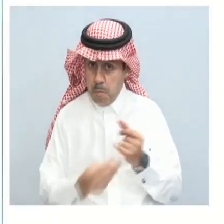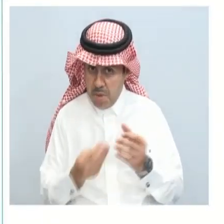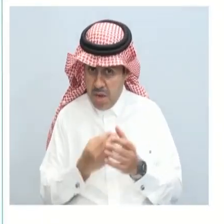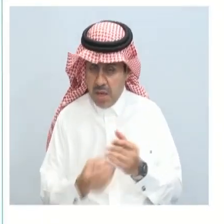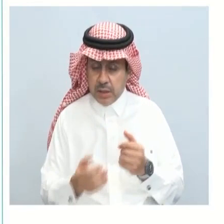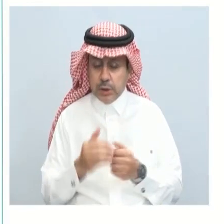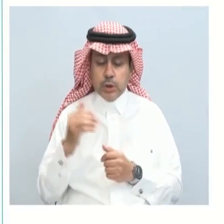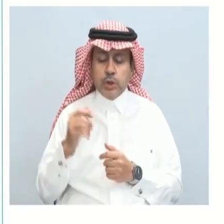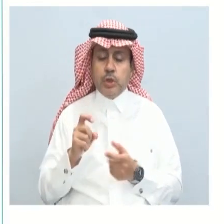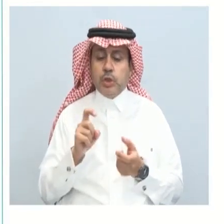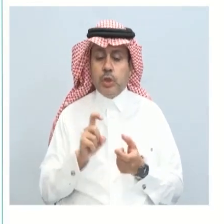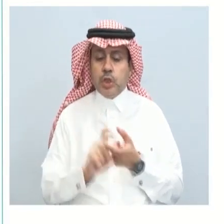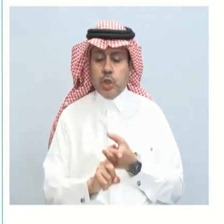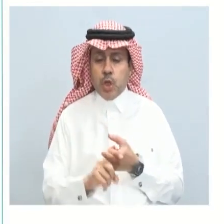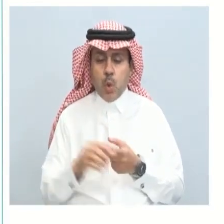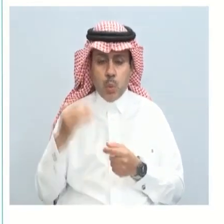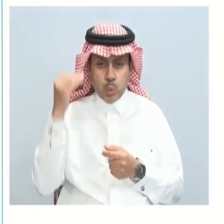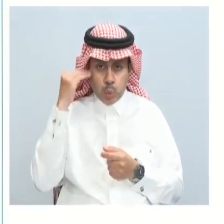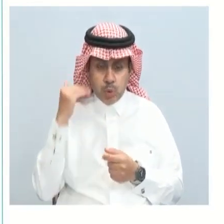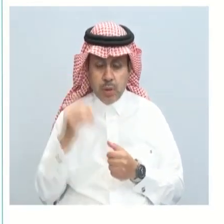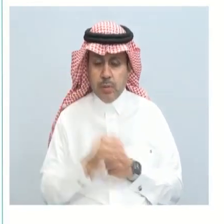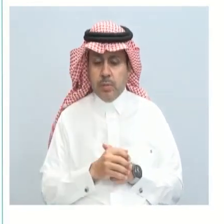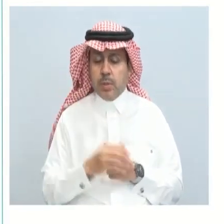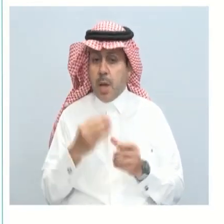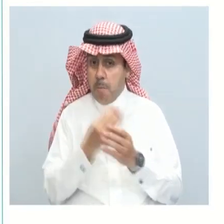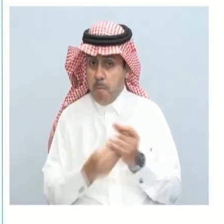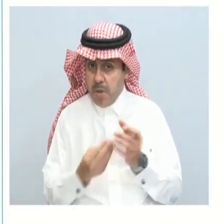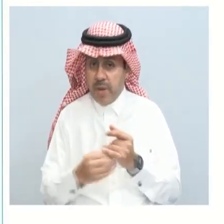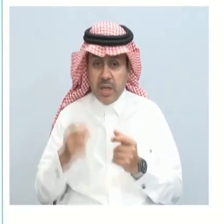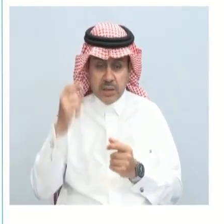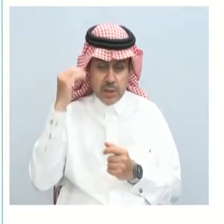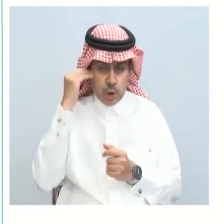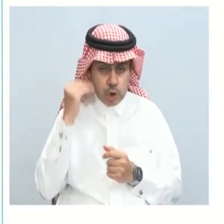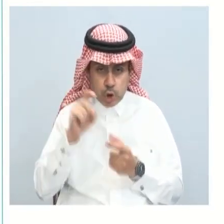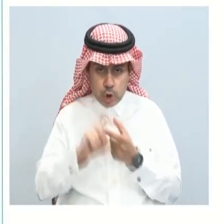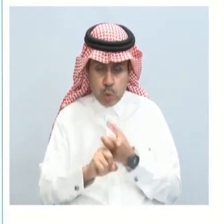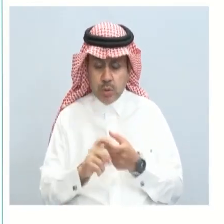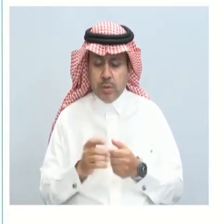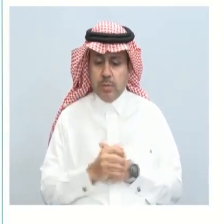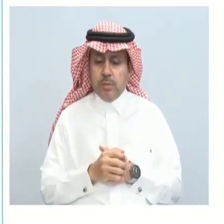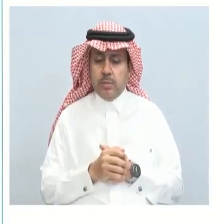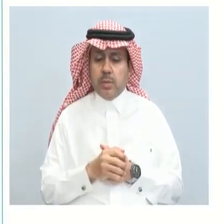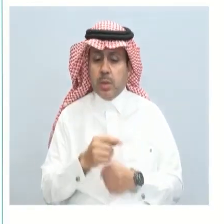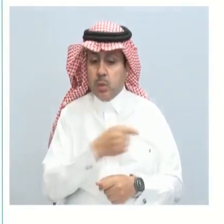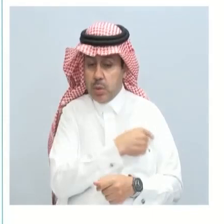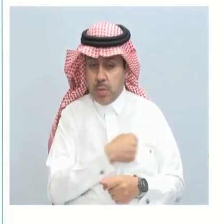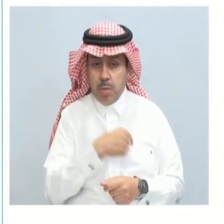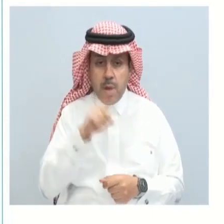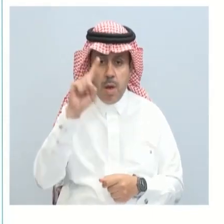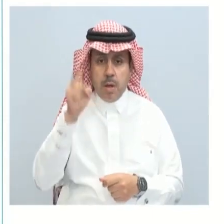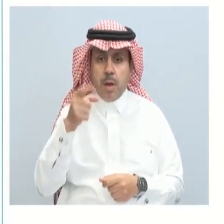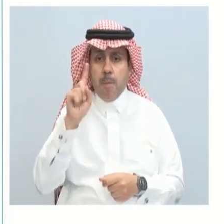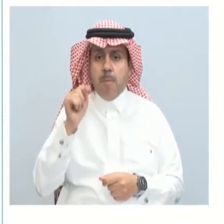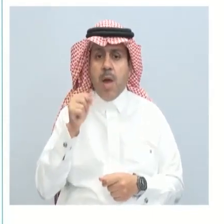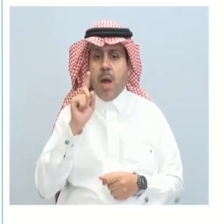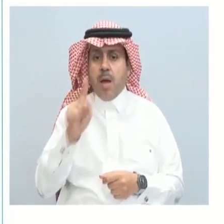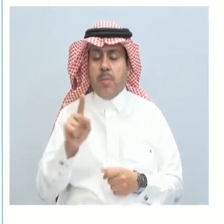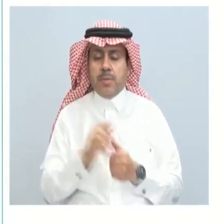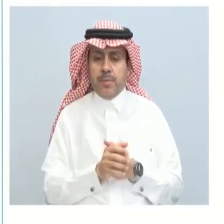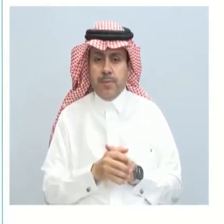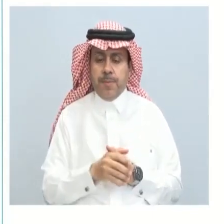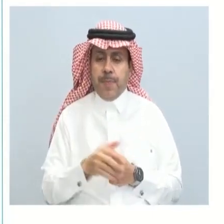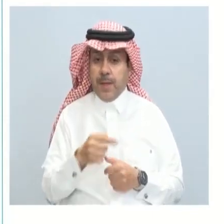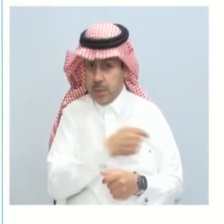النوع من المحرمات وهو بنات الزوجه وتسمى الربائب والرباب